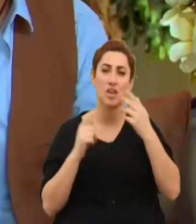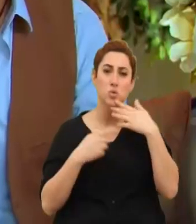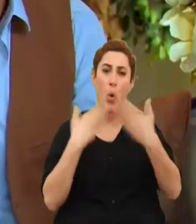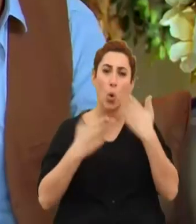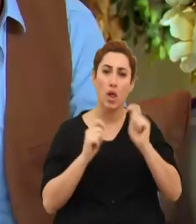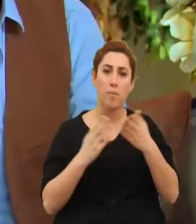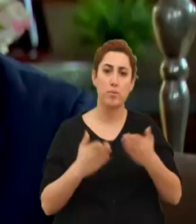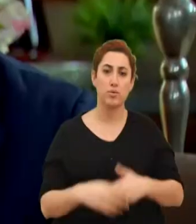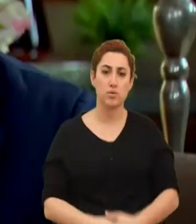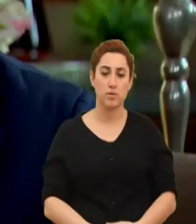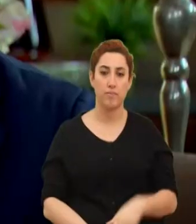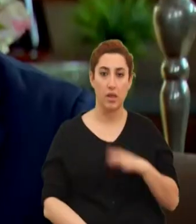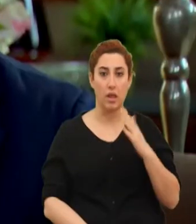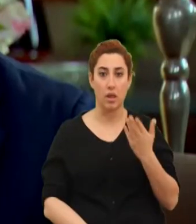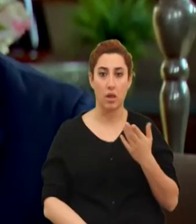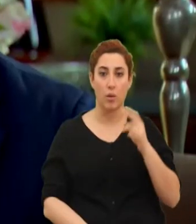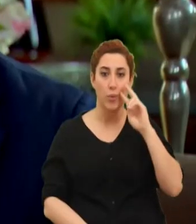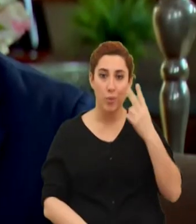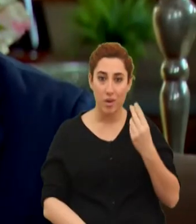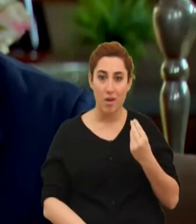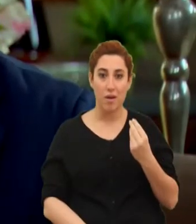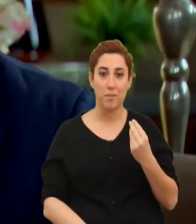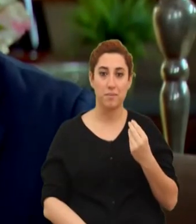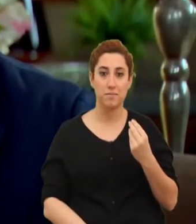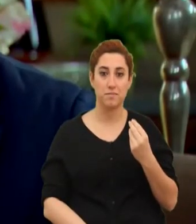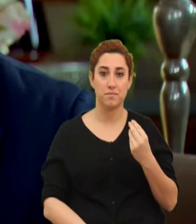şey söyleyebiliyorsun ya? Yani Rüya mı?